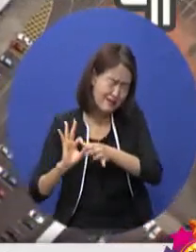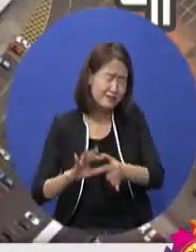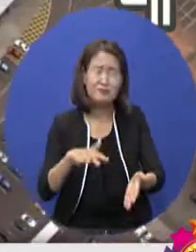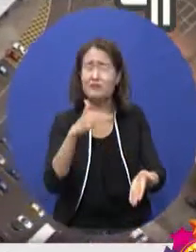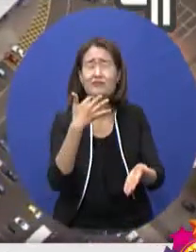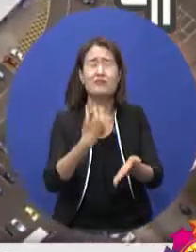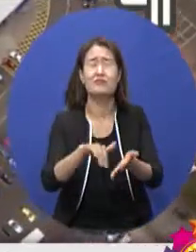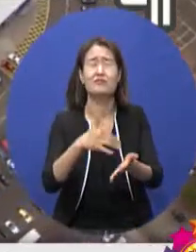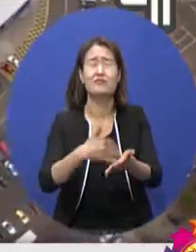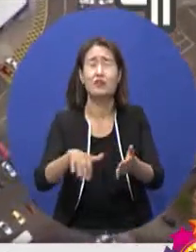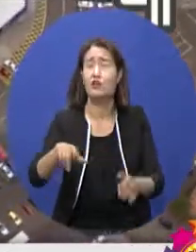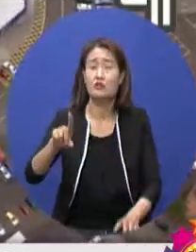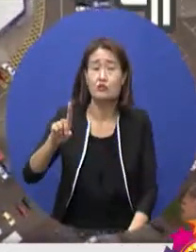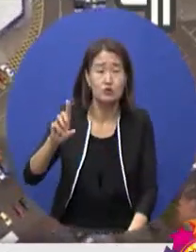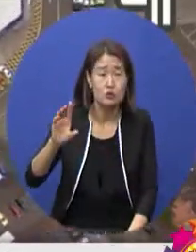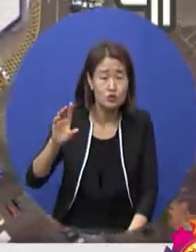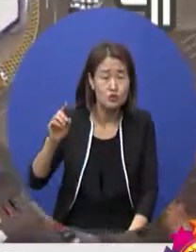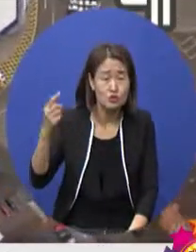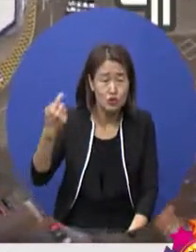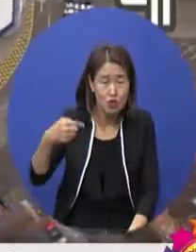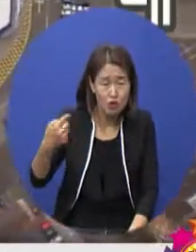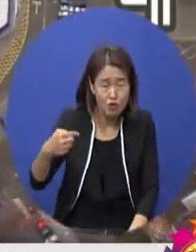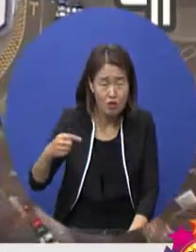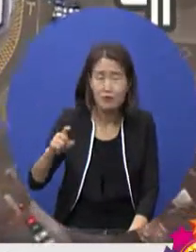천번 만번